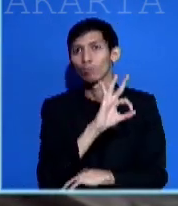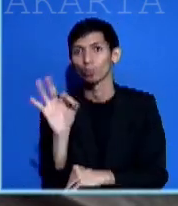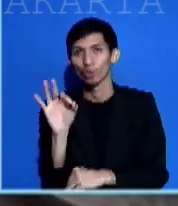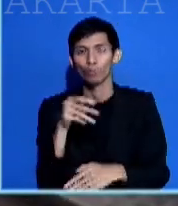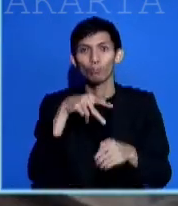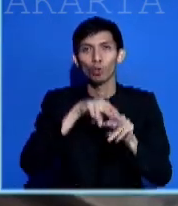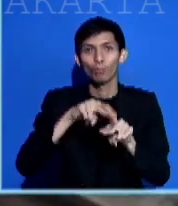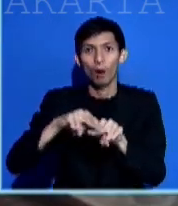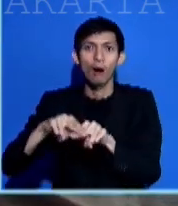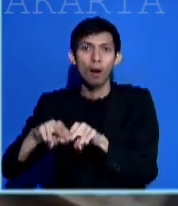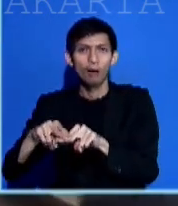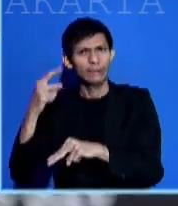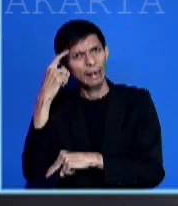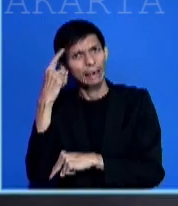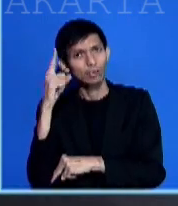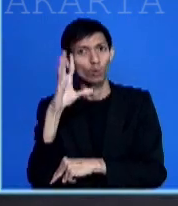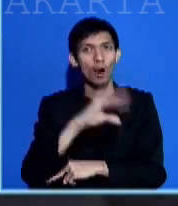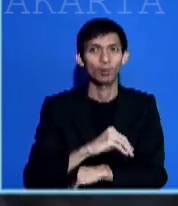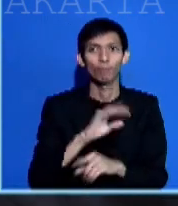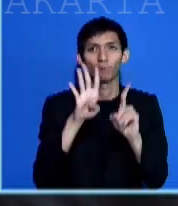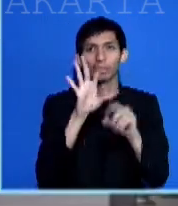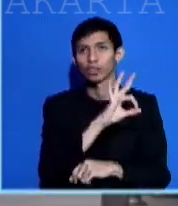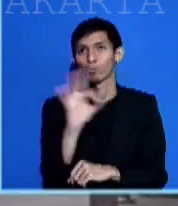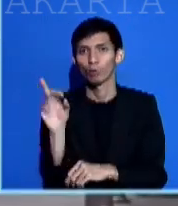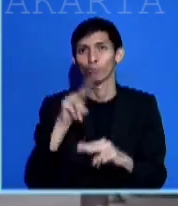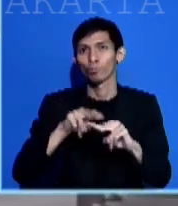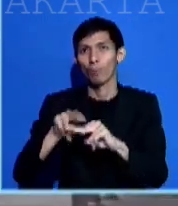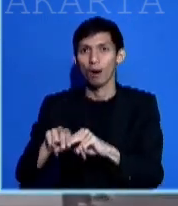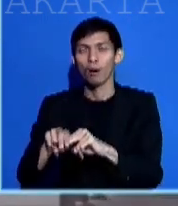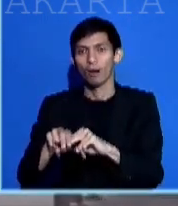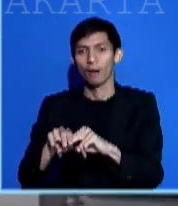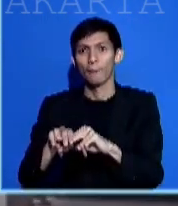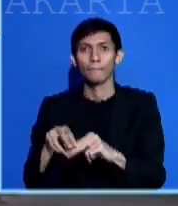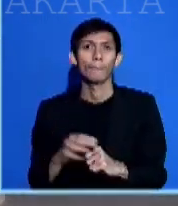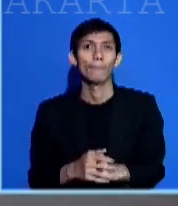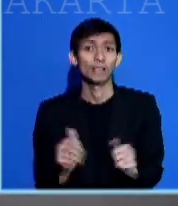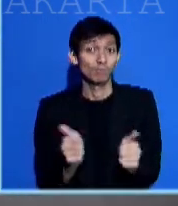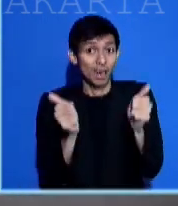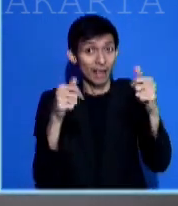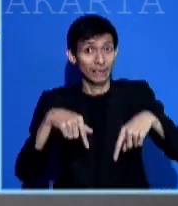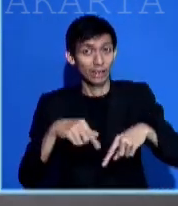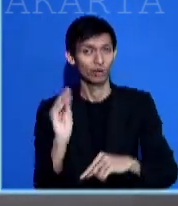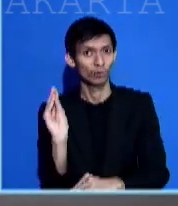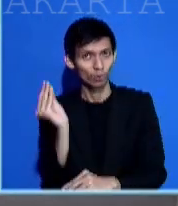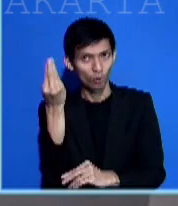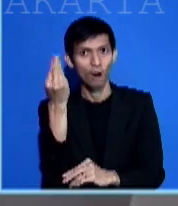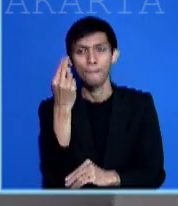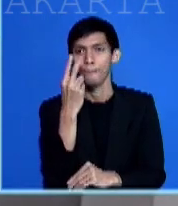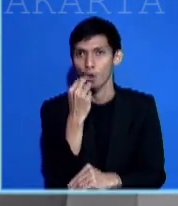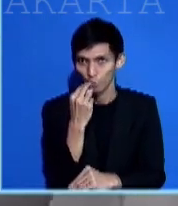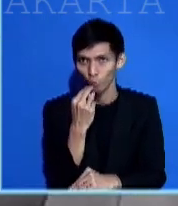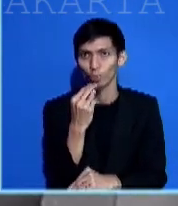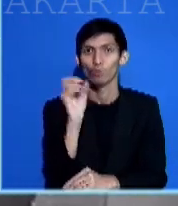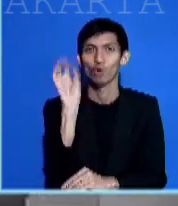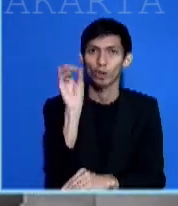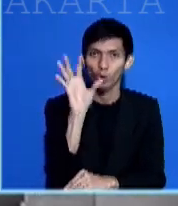sekitar 14.000 tempat duduk per hari. Sedangkan kota tujuan favorit pada libur panjang ini antara lain Jakarta, Bandung, Purwokerto,